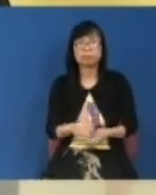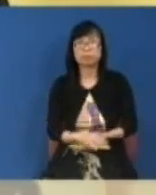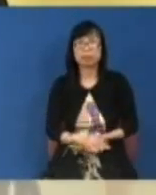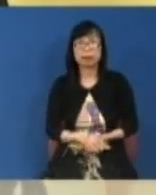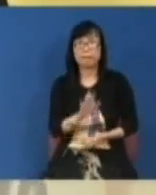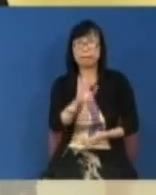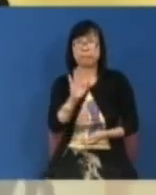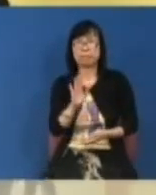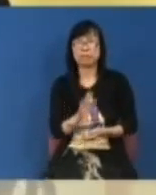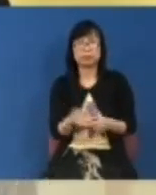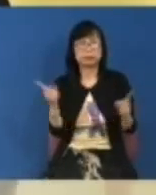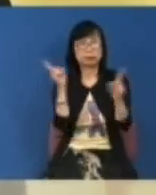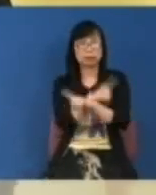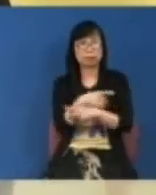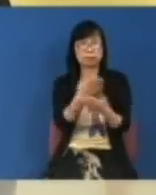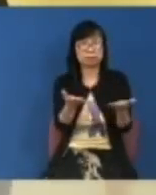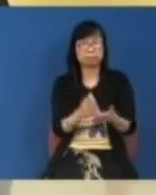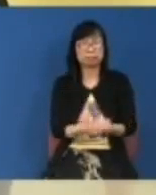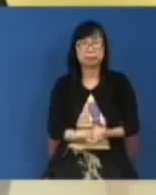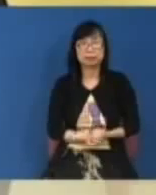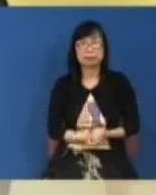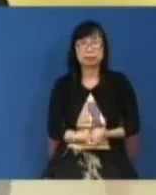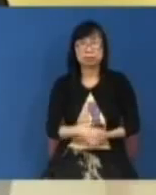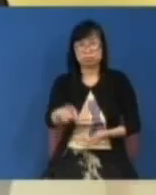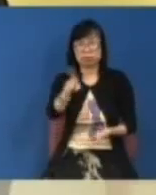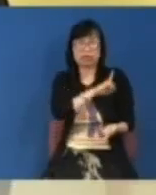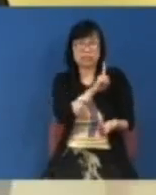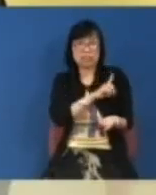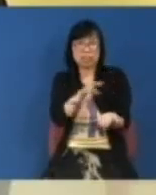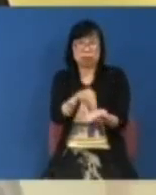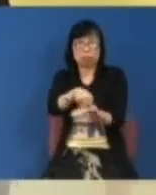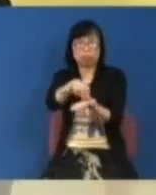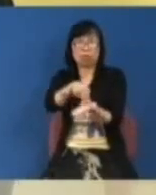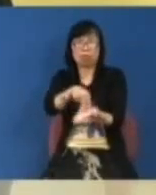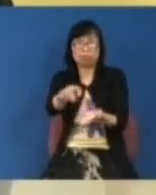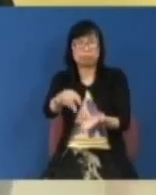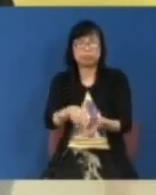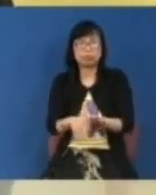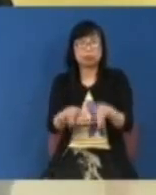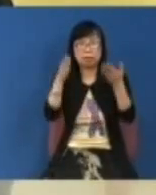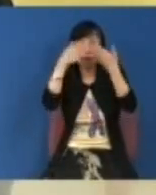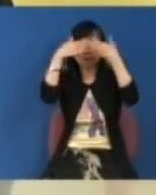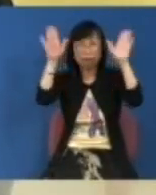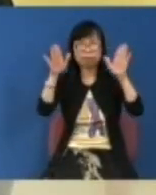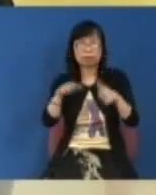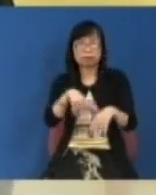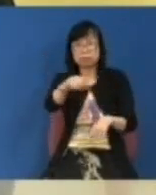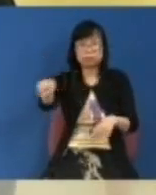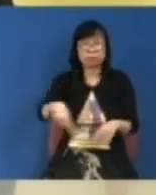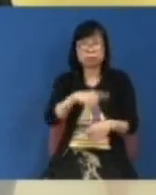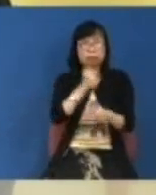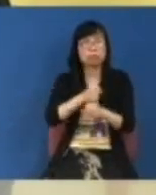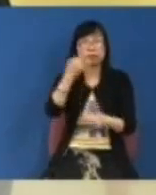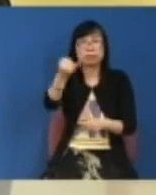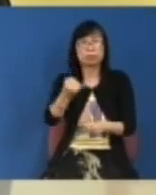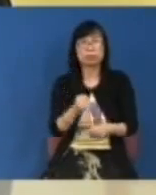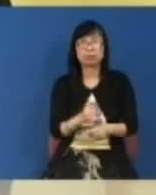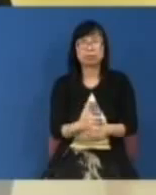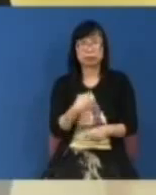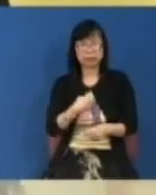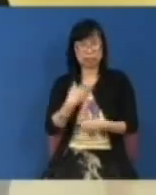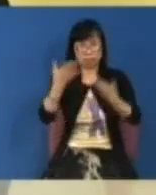能夠代表到你的，因為他們這樣獨裁專制法，連開放市場都做不到的，是不是？他們就需要開